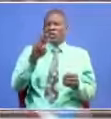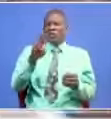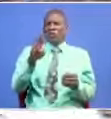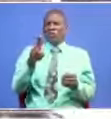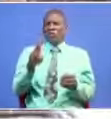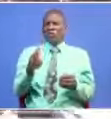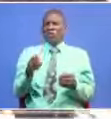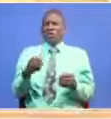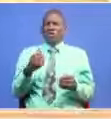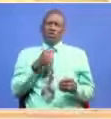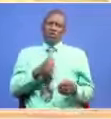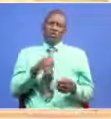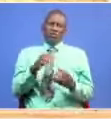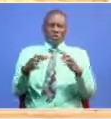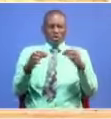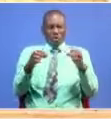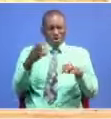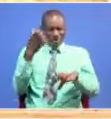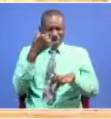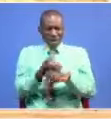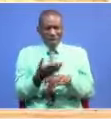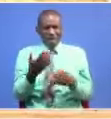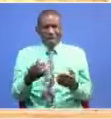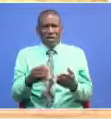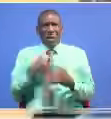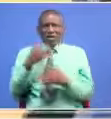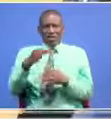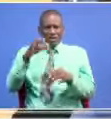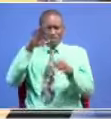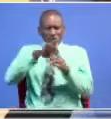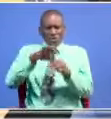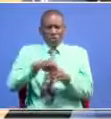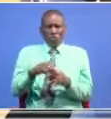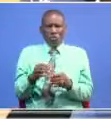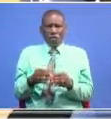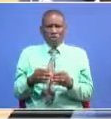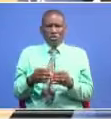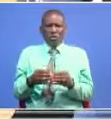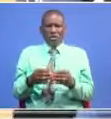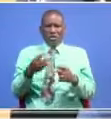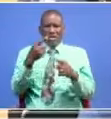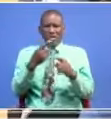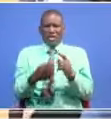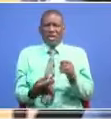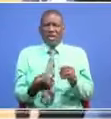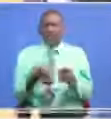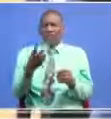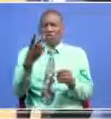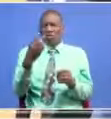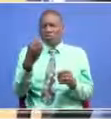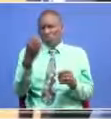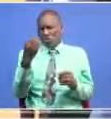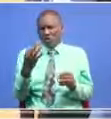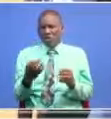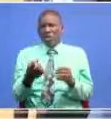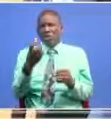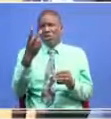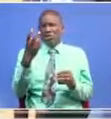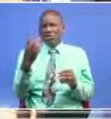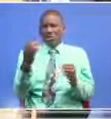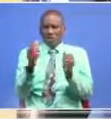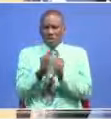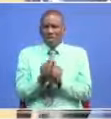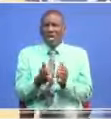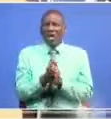Taniwia radhi hapo kidogo. Baada ya kuchaguliwa miaka ya 2003, 2010